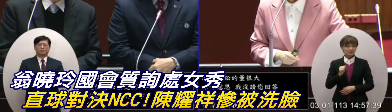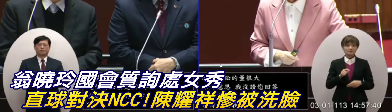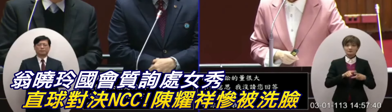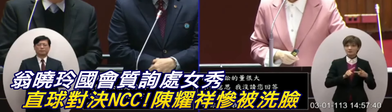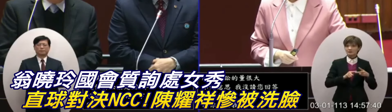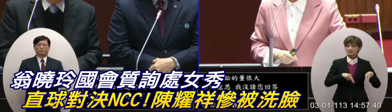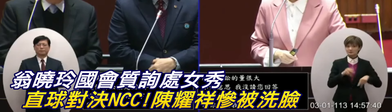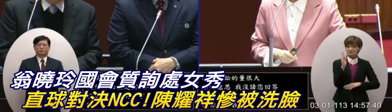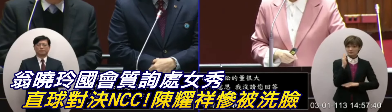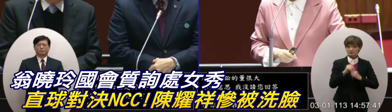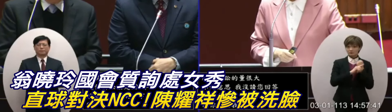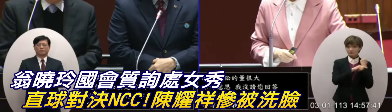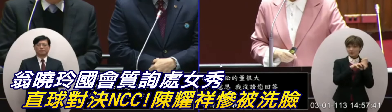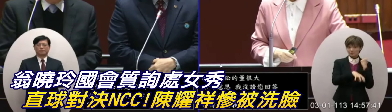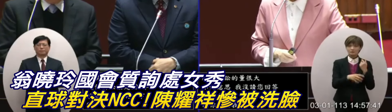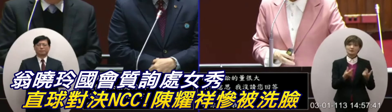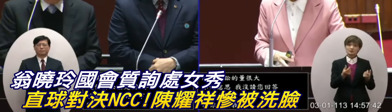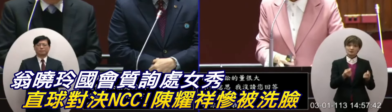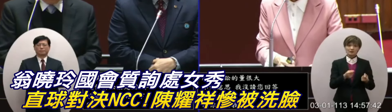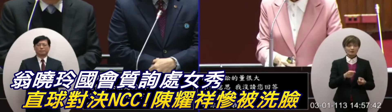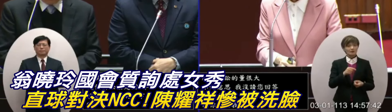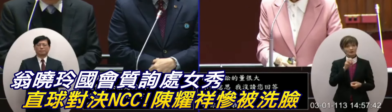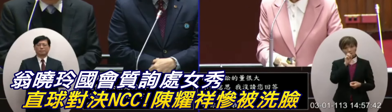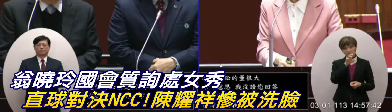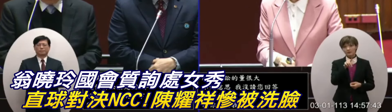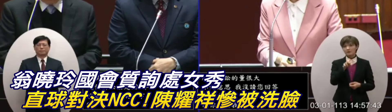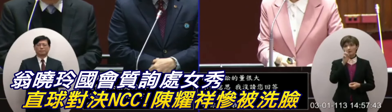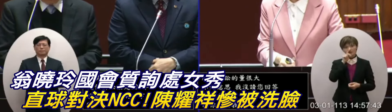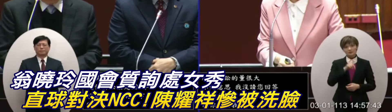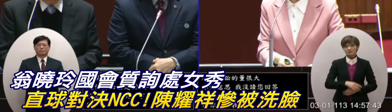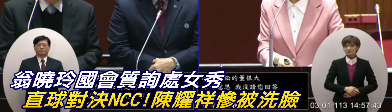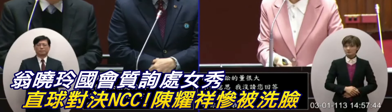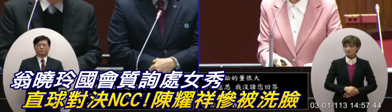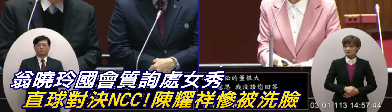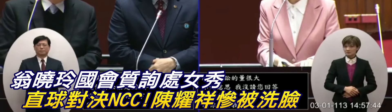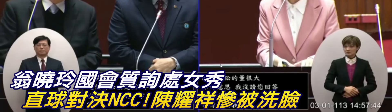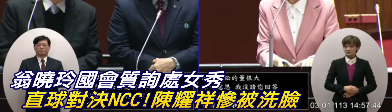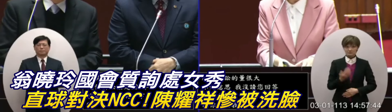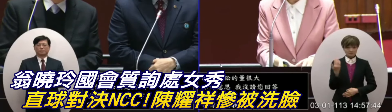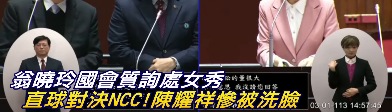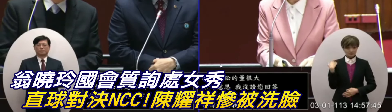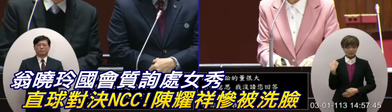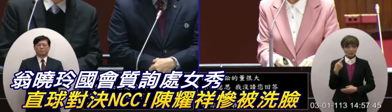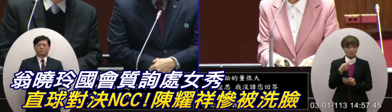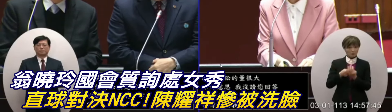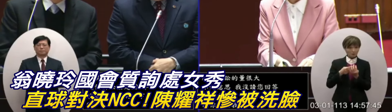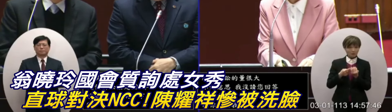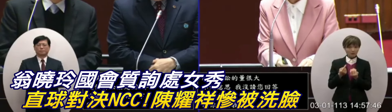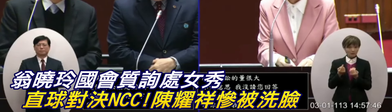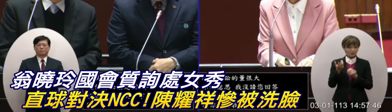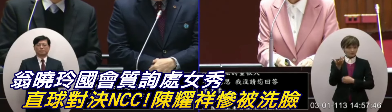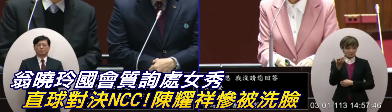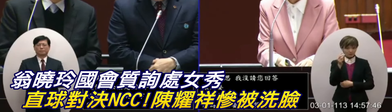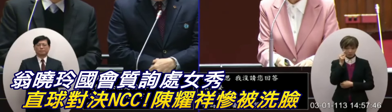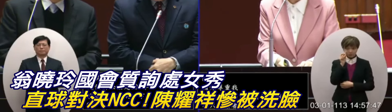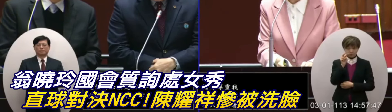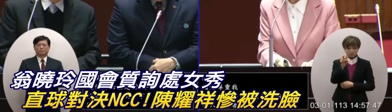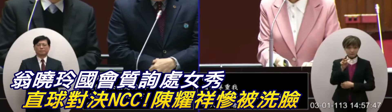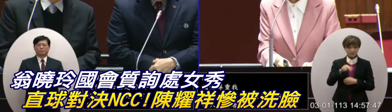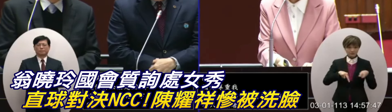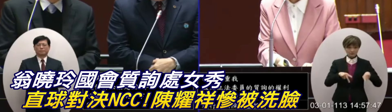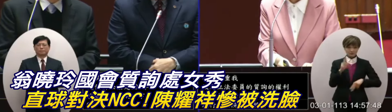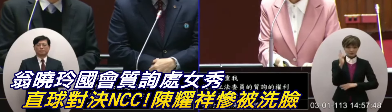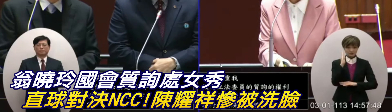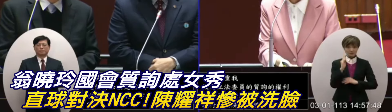也直接打脸啊。在过去有很多的案件，我们都可以看到行政法院基本上是撤